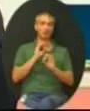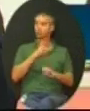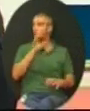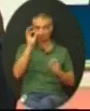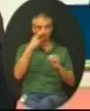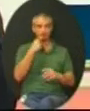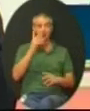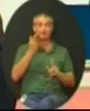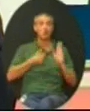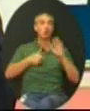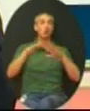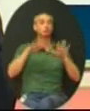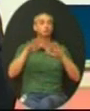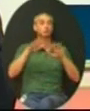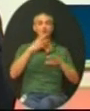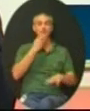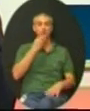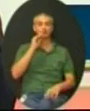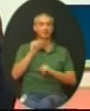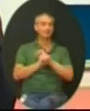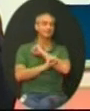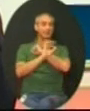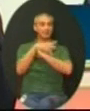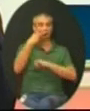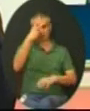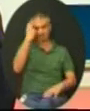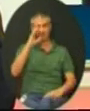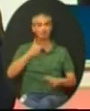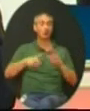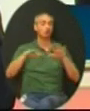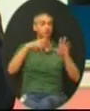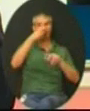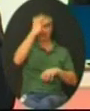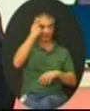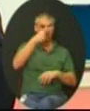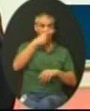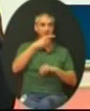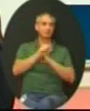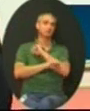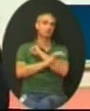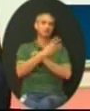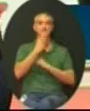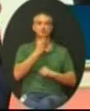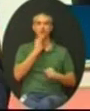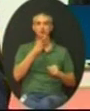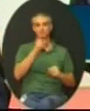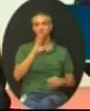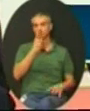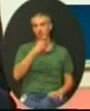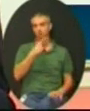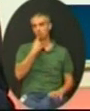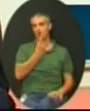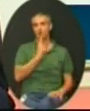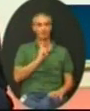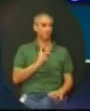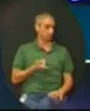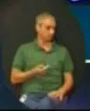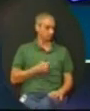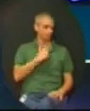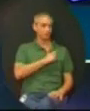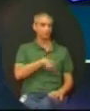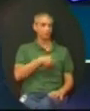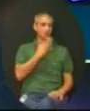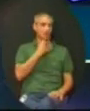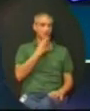ז'בוטינסקי אמר שאם יהיה ראש ממשלה יהודי, אז יהיה סגנו ערבי, ואם יהיה ראש ממשלה ערבי, הסגן שלו יהיה יהודי. אני רוצה לראות בעיריית ירושלים. ראש